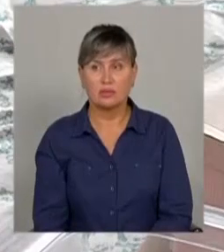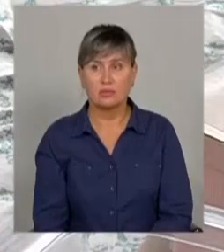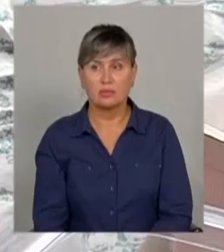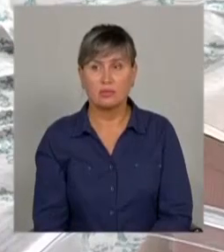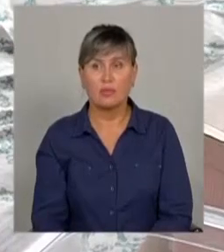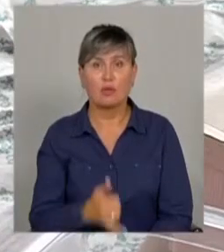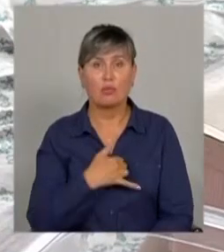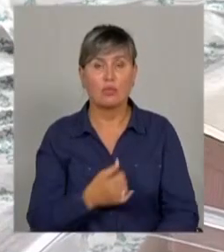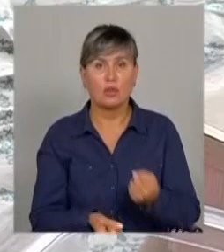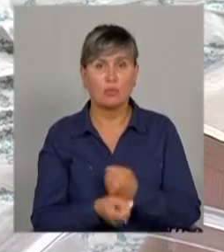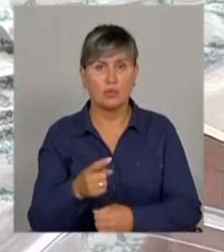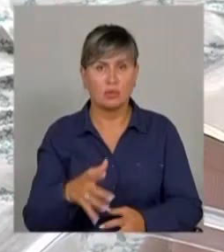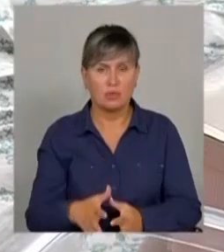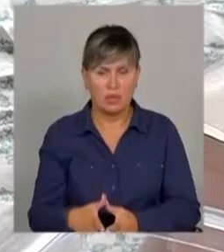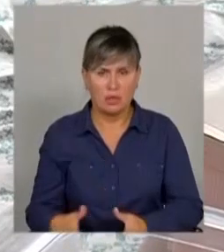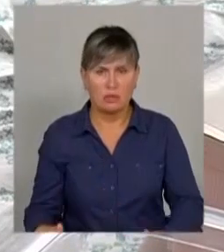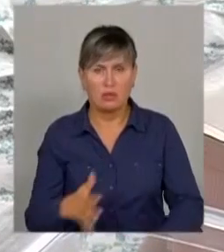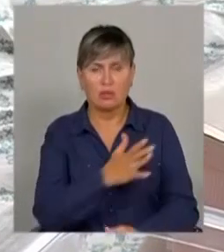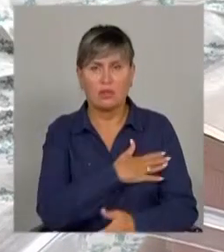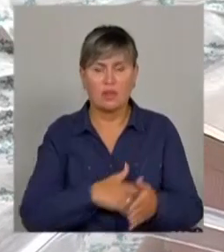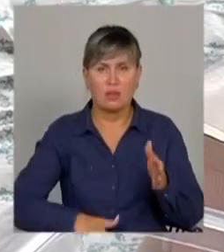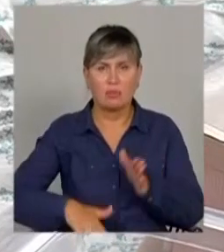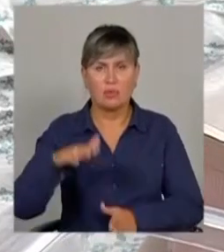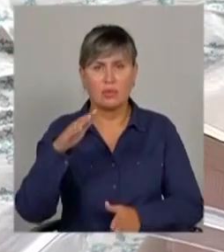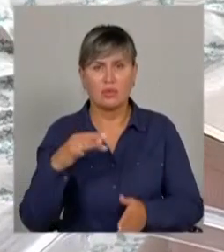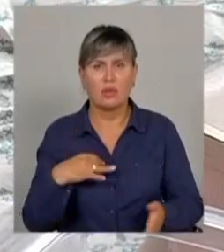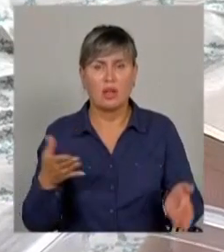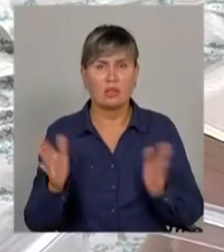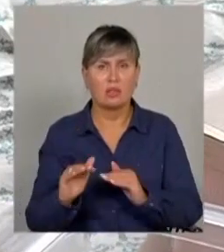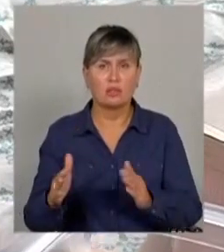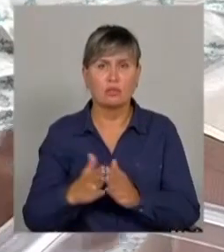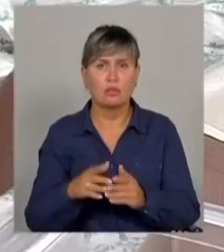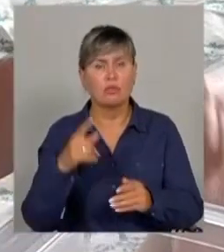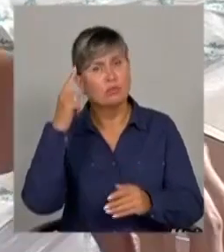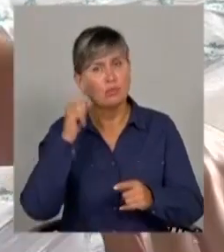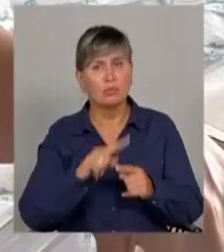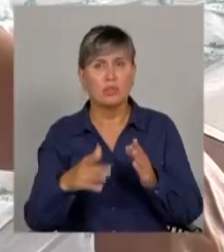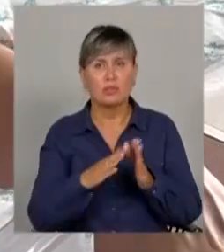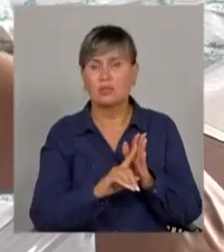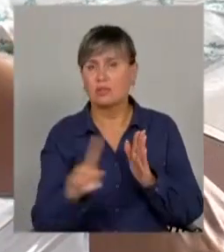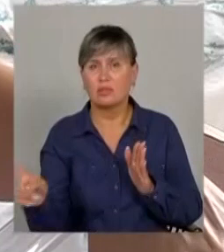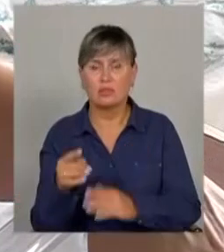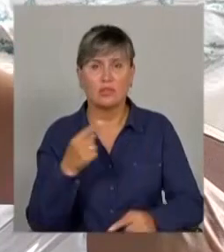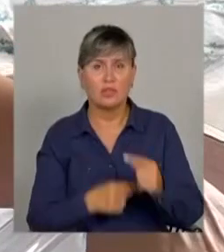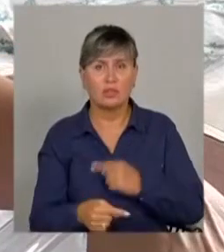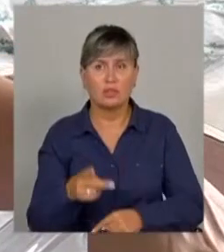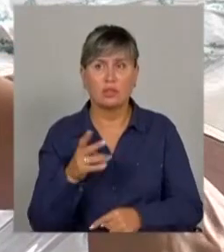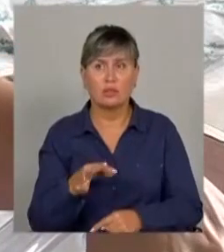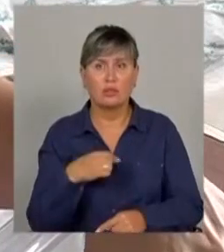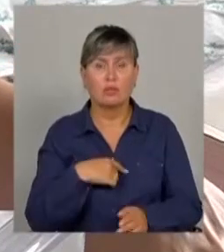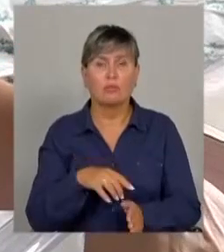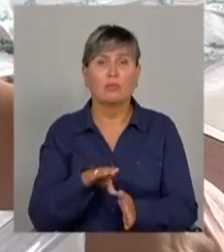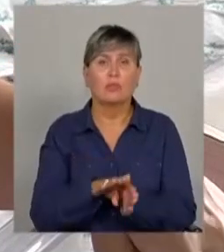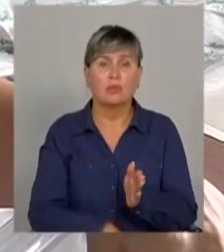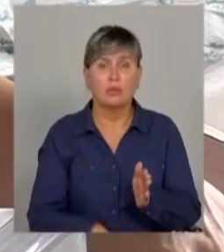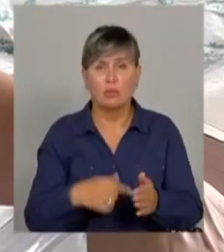У меня появились страшные отеки, давление поднялось. Я оставила детей дома, думала, быстро схожу на осмотр и вернусь. Но мне там стало хуже.